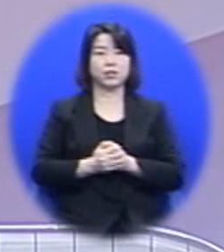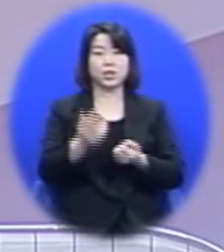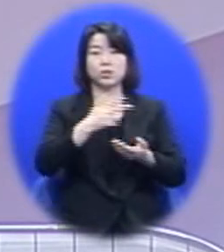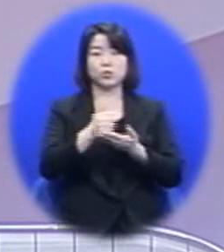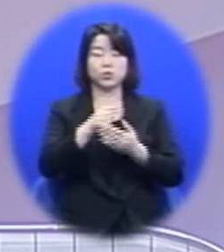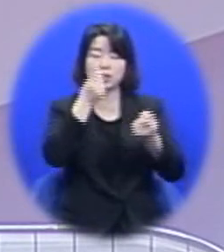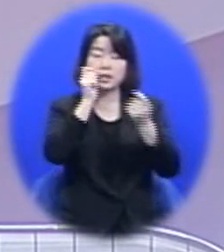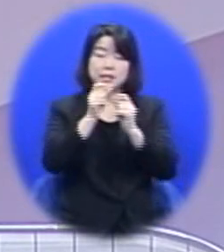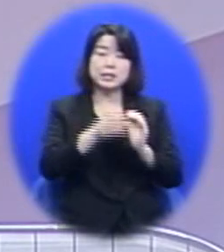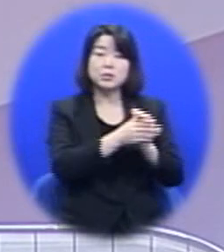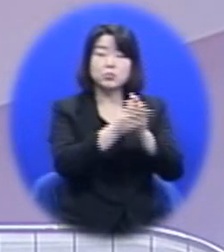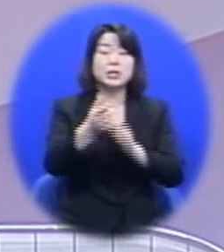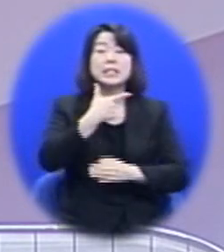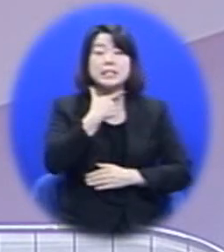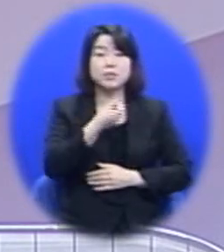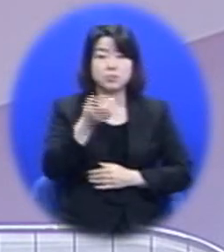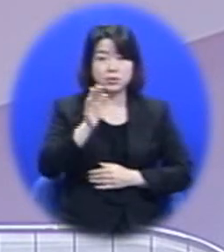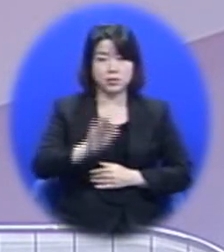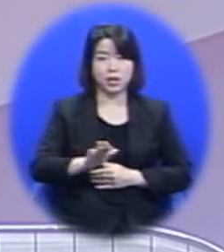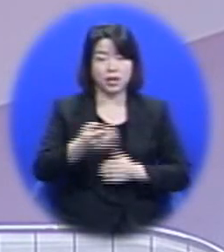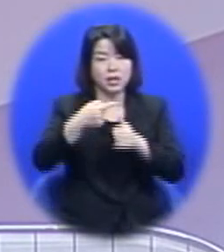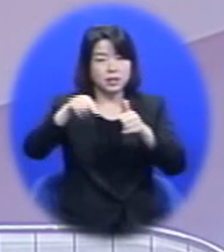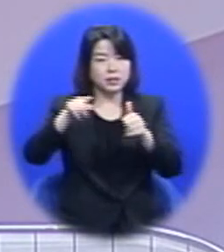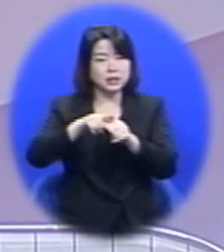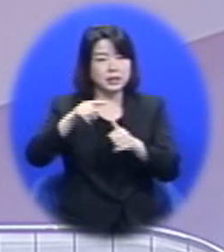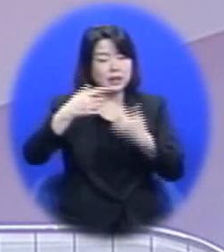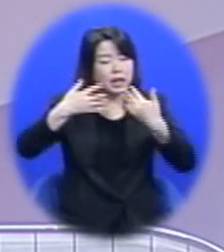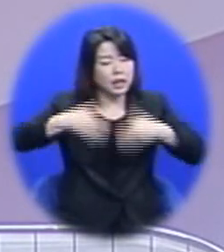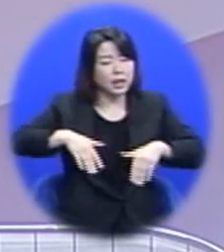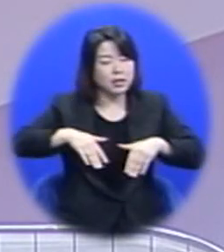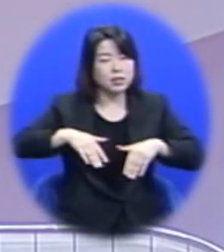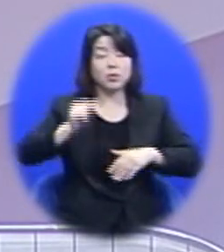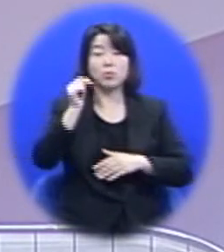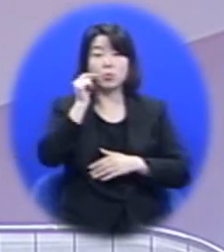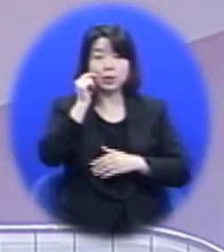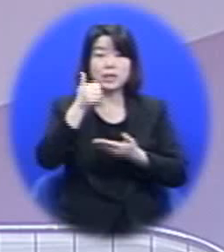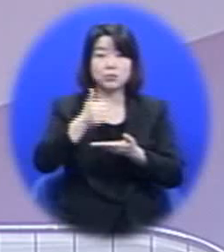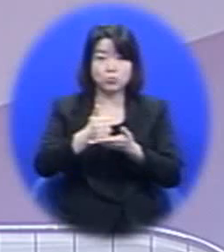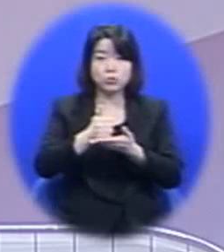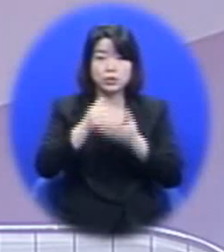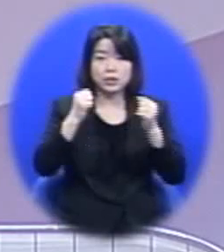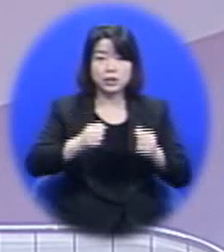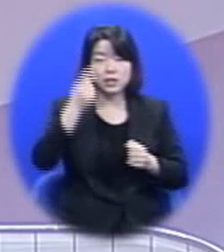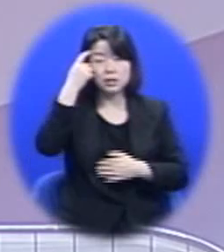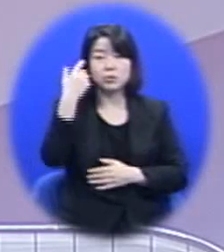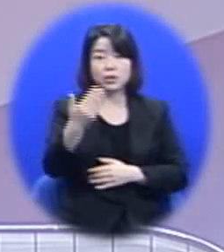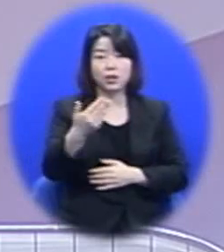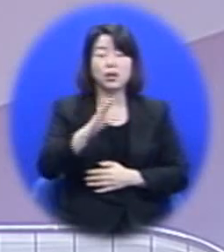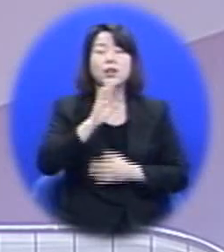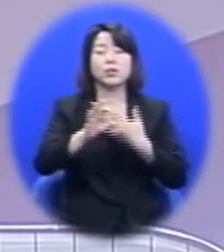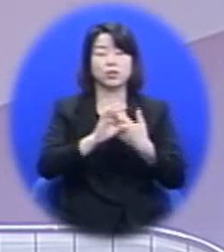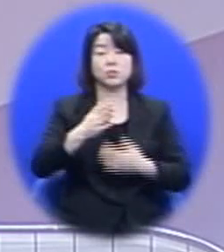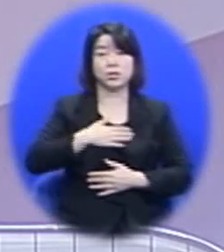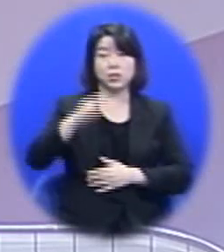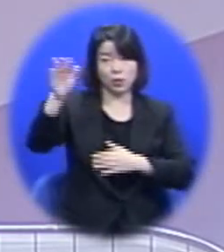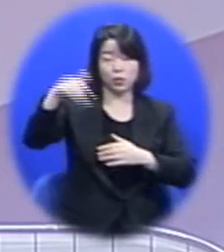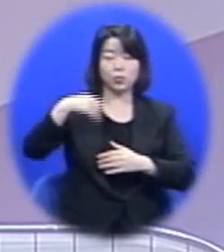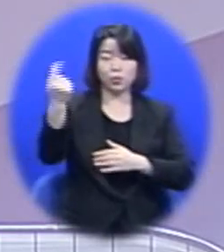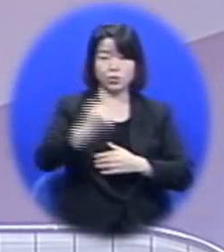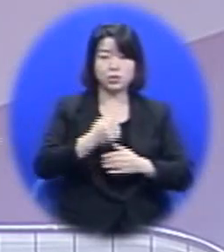주님과 친밀해지고는 싶은데 의지가 약해서 못하겠다. 그러면 저에게 오세요. 제가